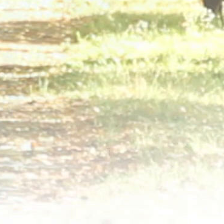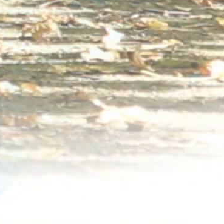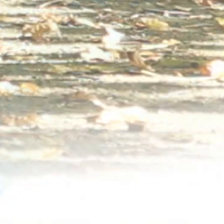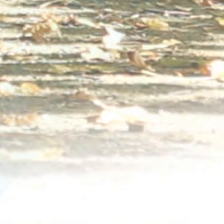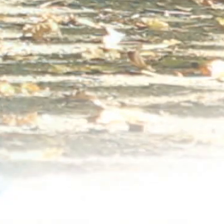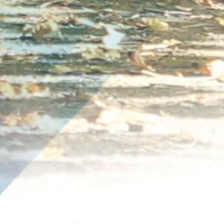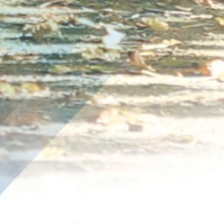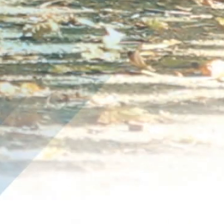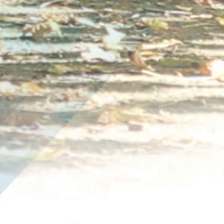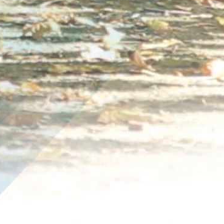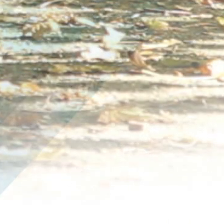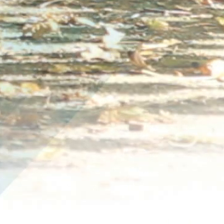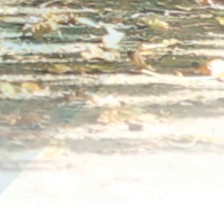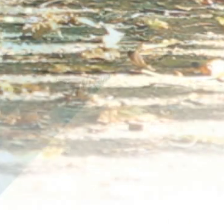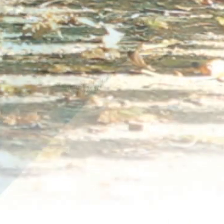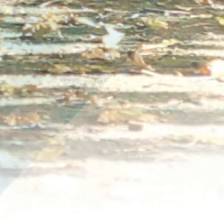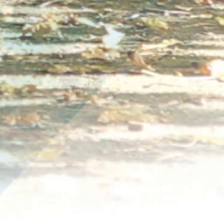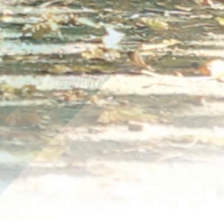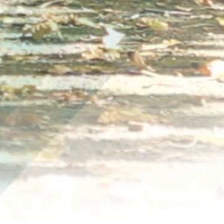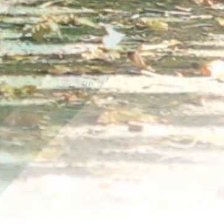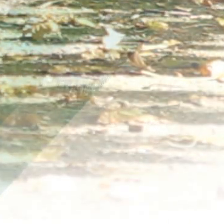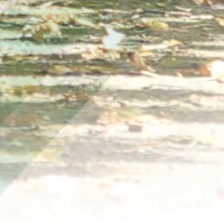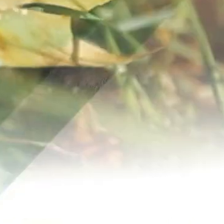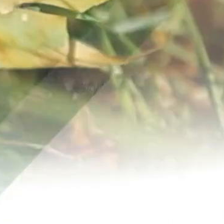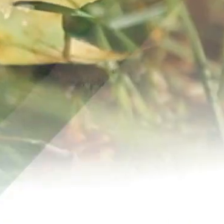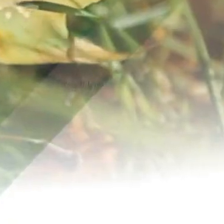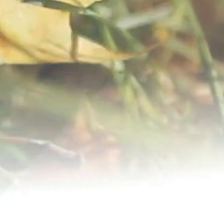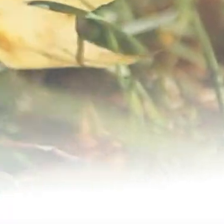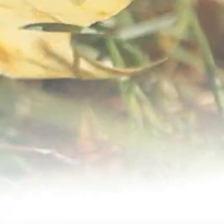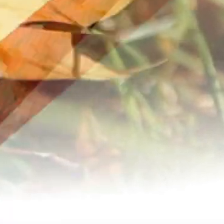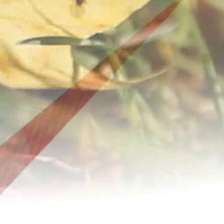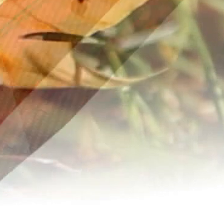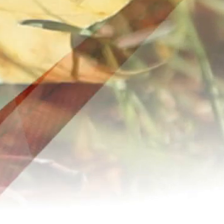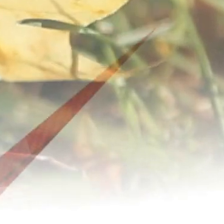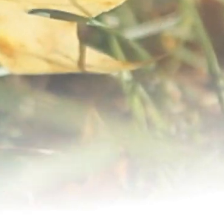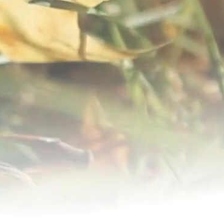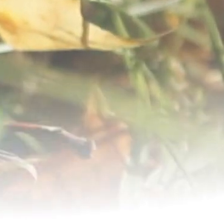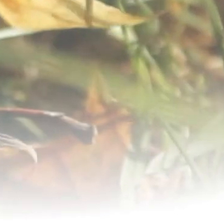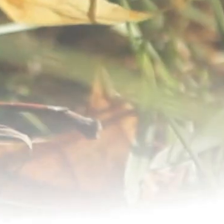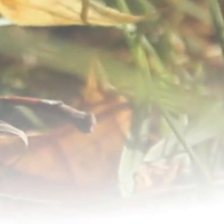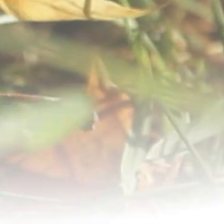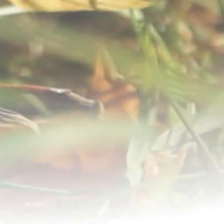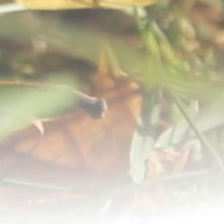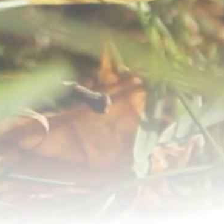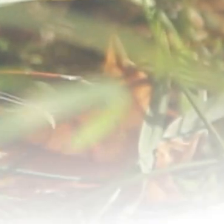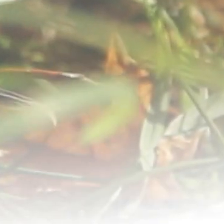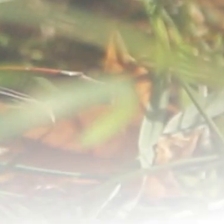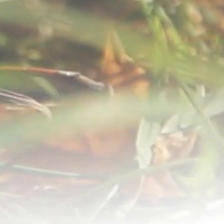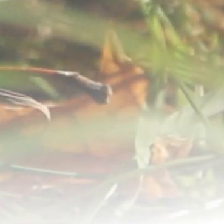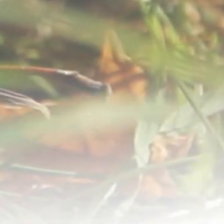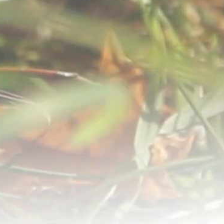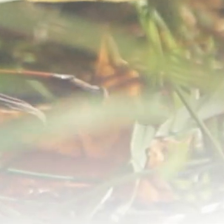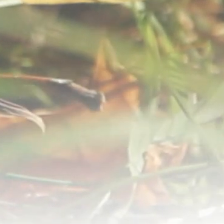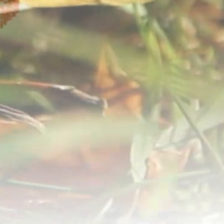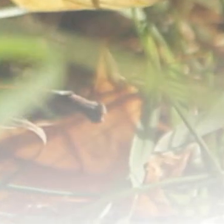і яго лепш за ўсё накіраваць у творчае рэчышча або растраціць на фізічную нагрузку. Інакш энергія знойдзе выхад у неабдуманых